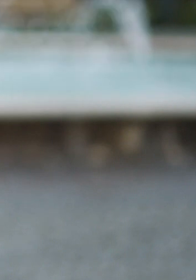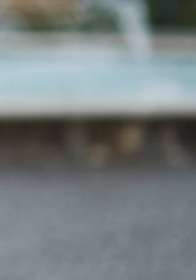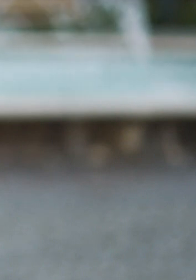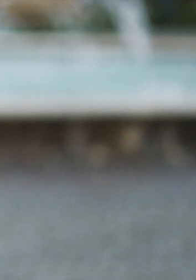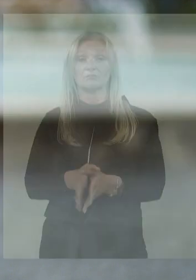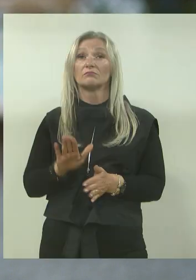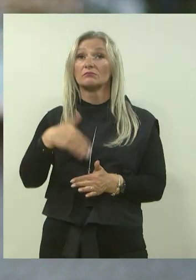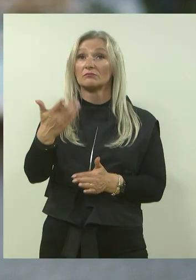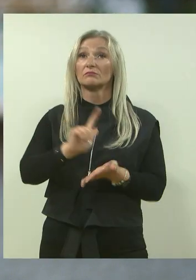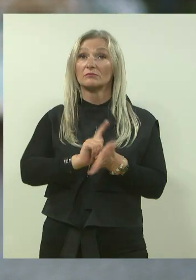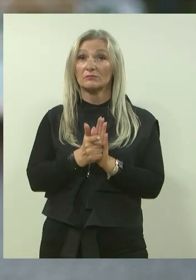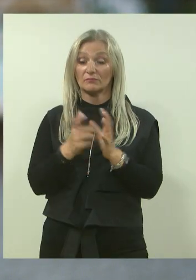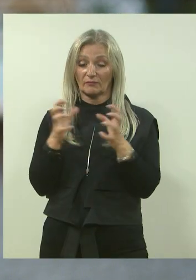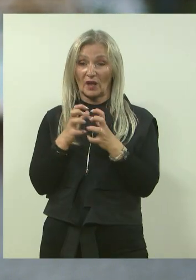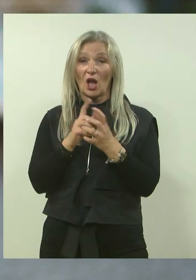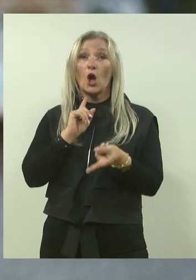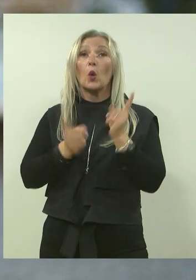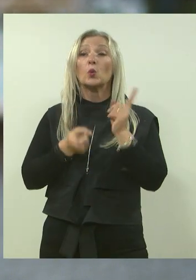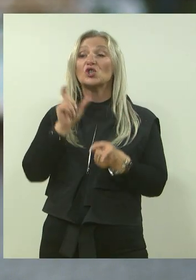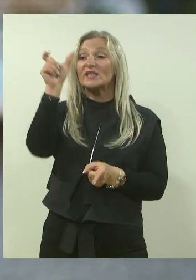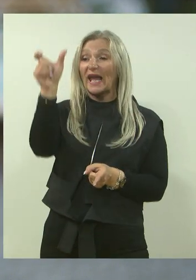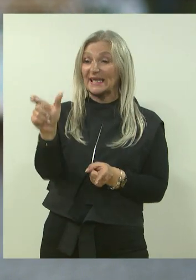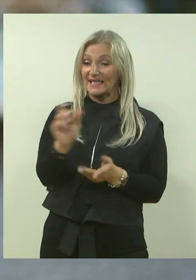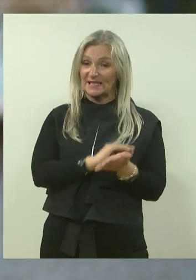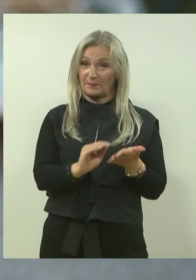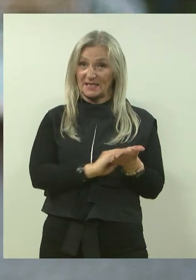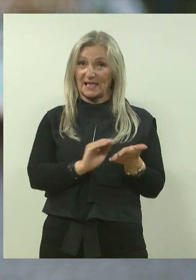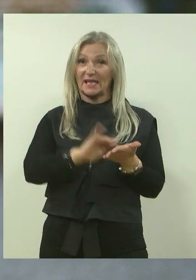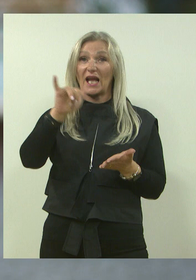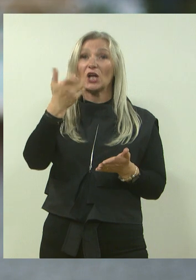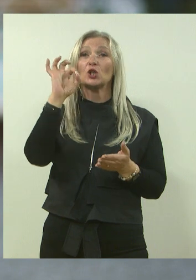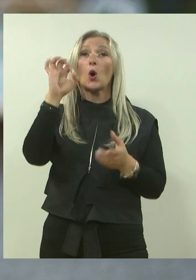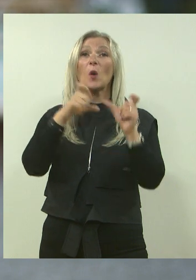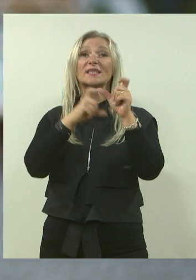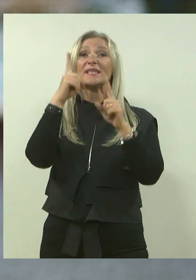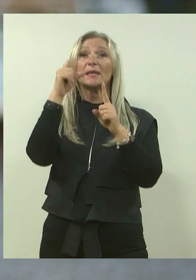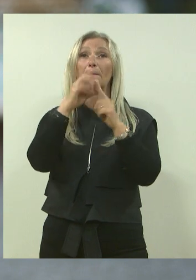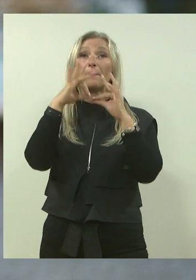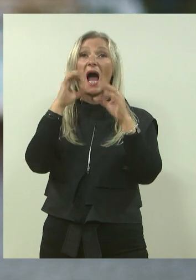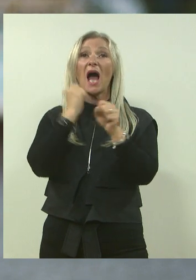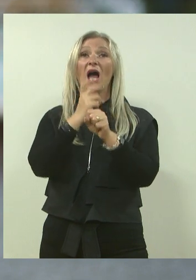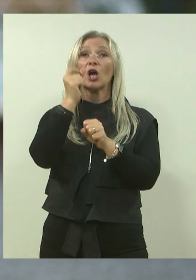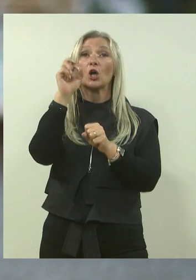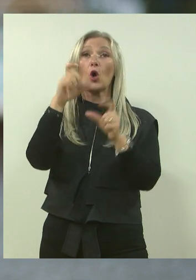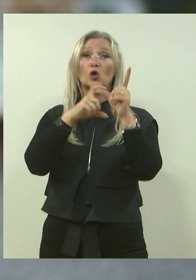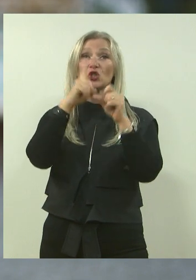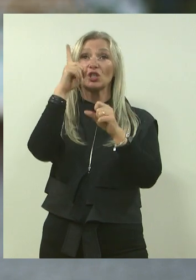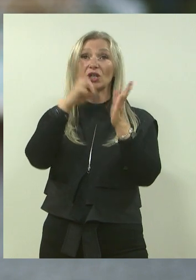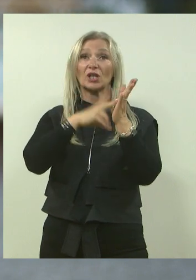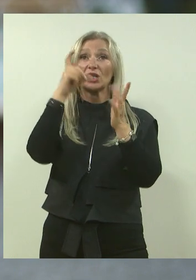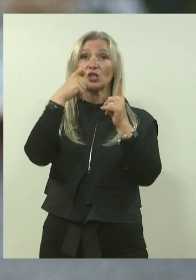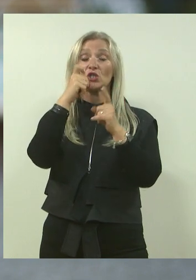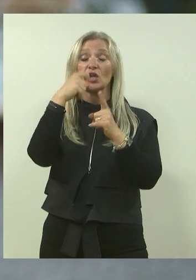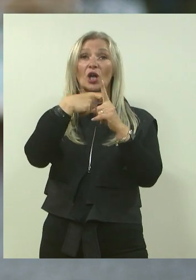U narednim minutama družimo se s učiteljicom i spisateljicom Josipom Kocman-Grošinić, koja ljubav prema podučavanju